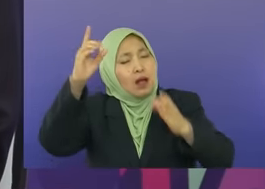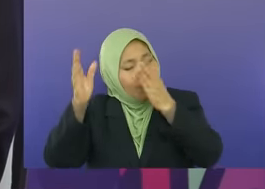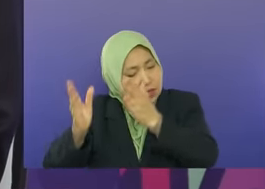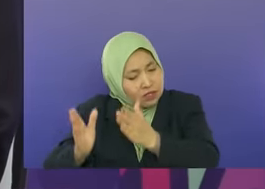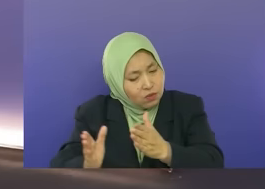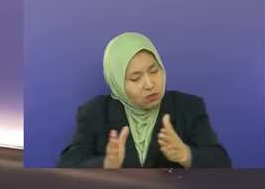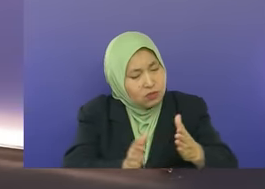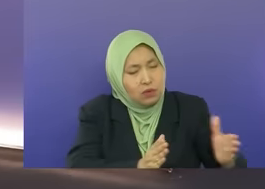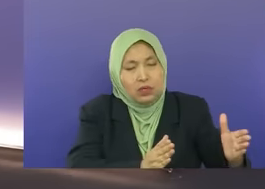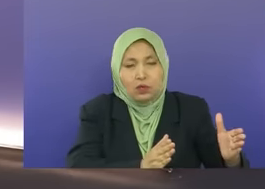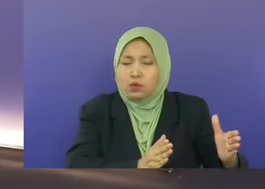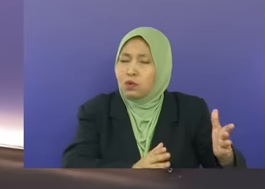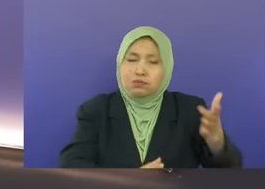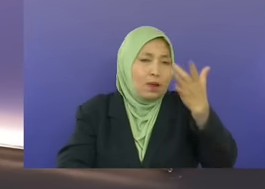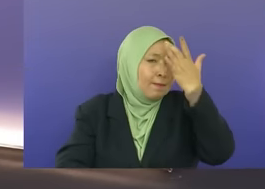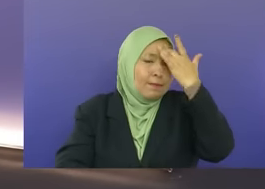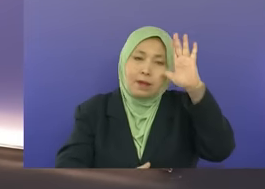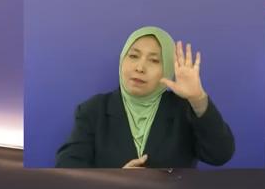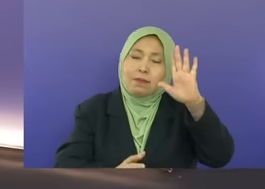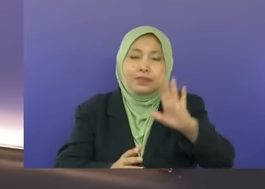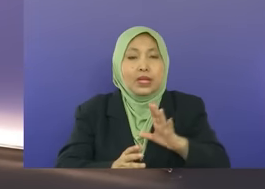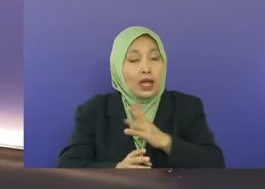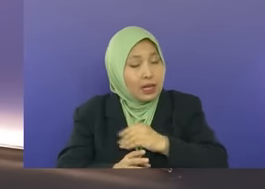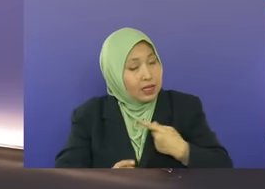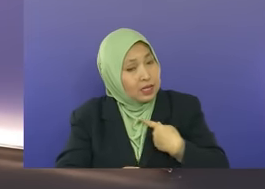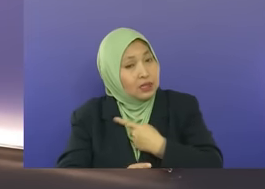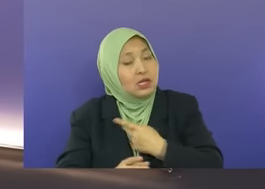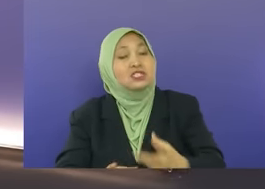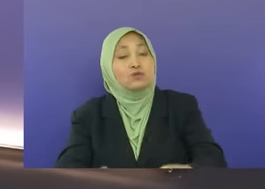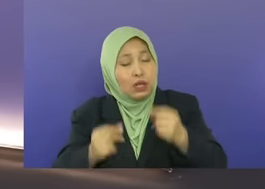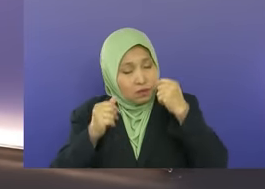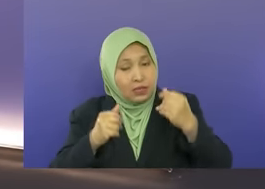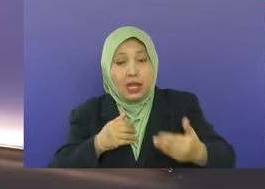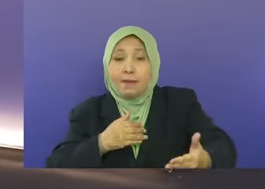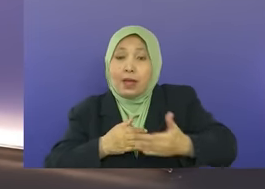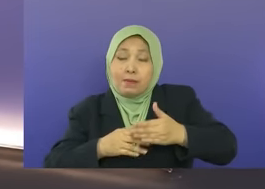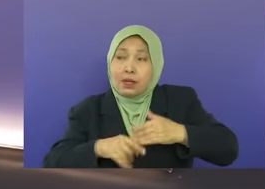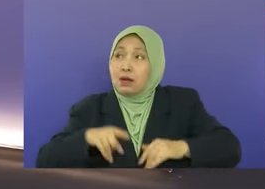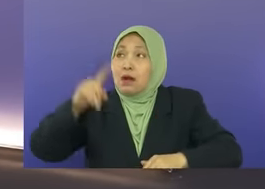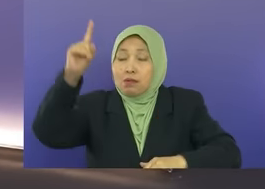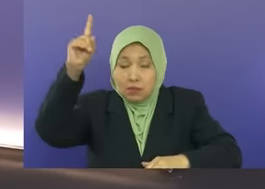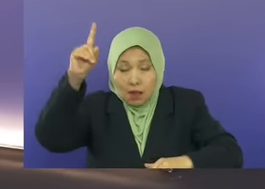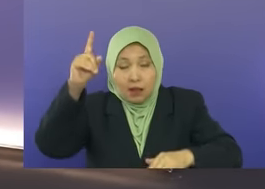adalah audim yang penting ilah kita cepat-cepat kembali pada Tuhan